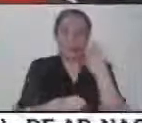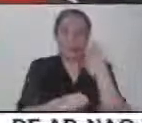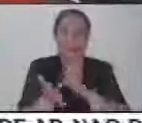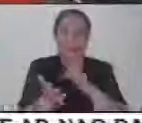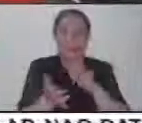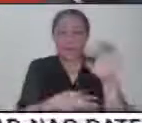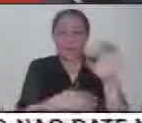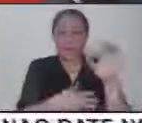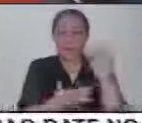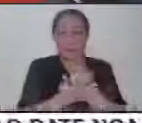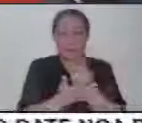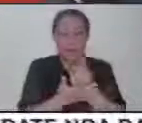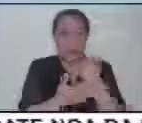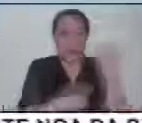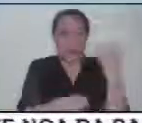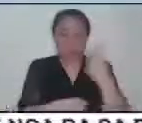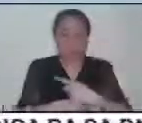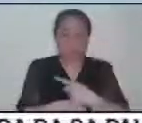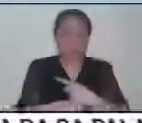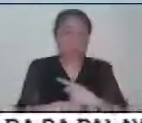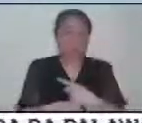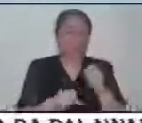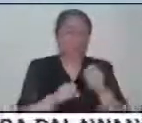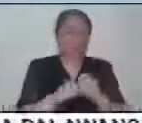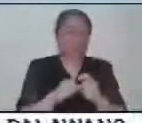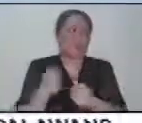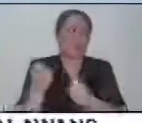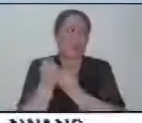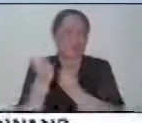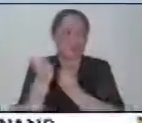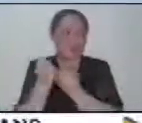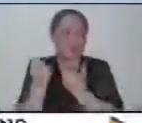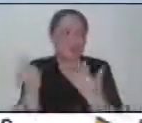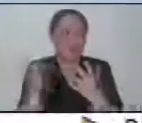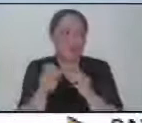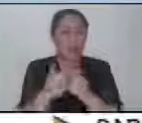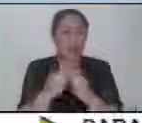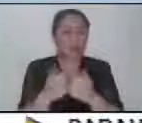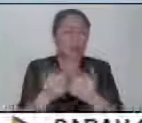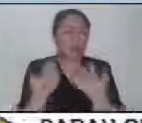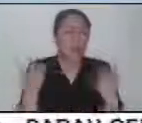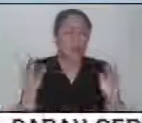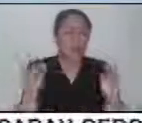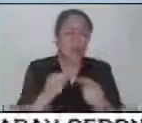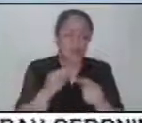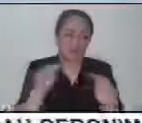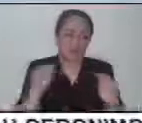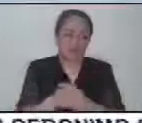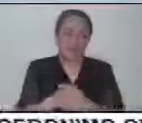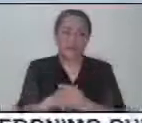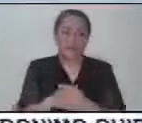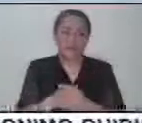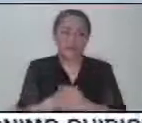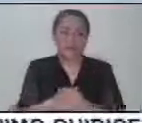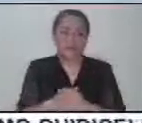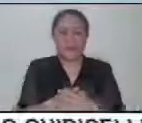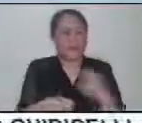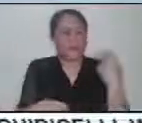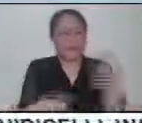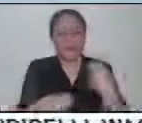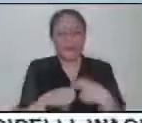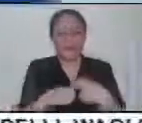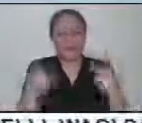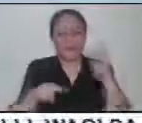Dayan, samantala naman na hindi pa rin natutukoy sa ngayon ang isa pang bangkay na nahanap din sa sunog. Hindi pa rin tiyak ng